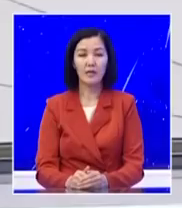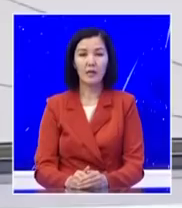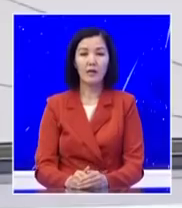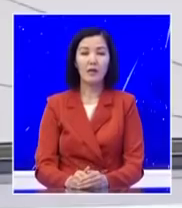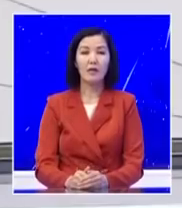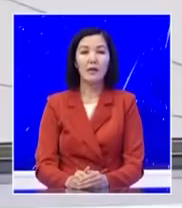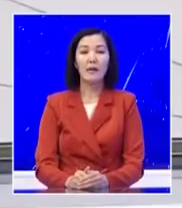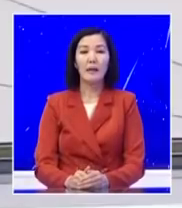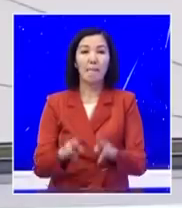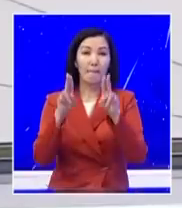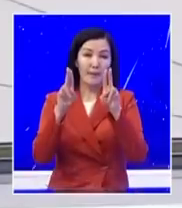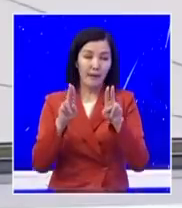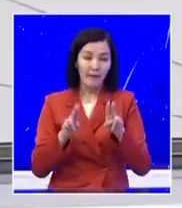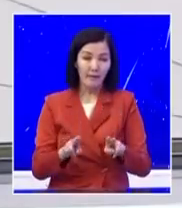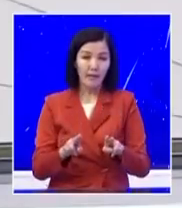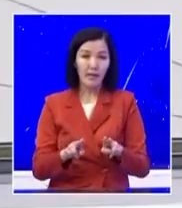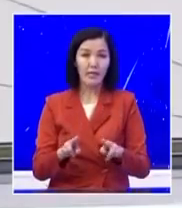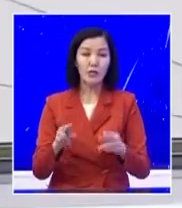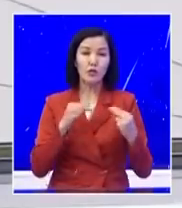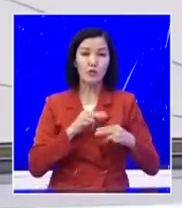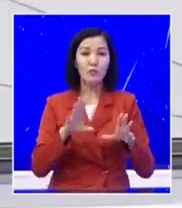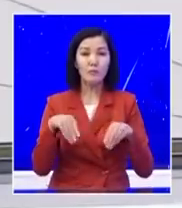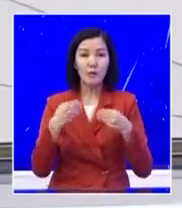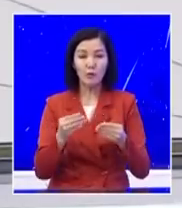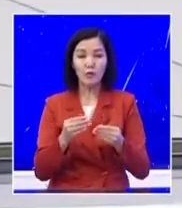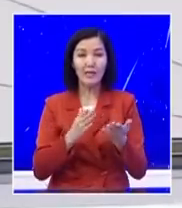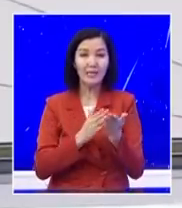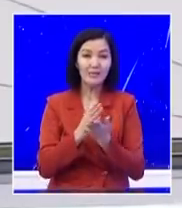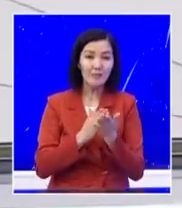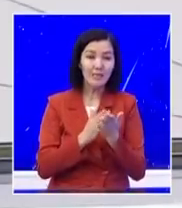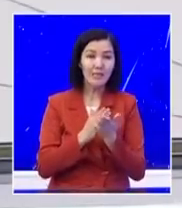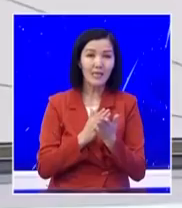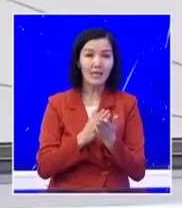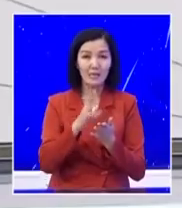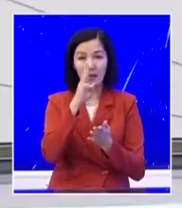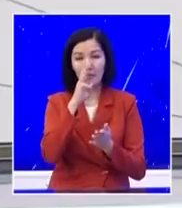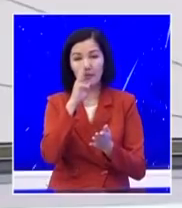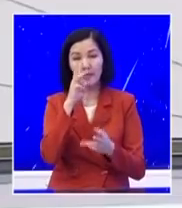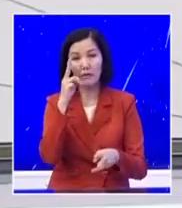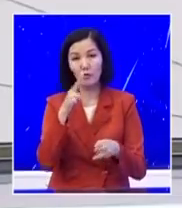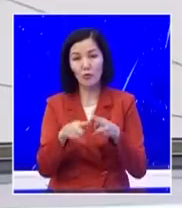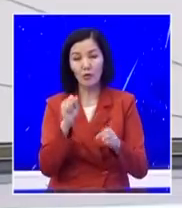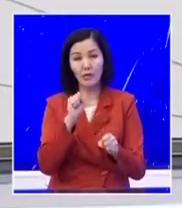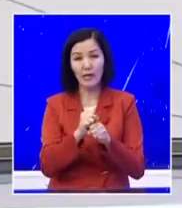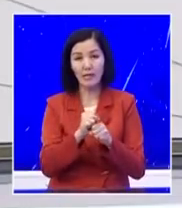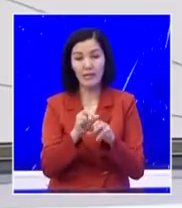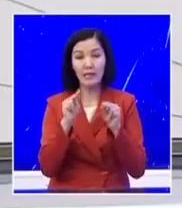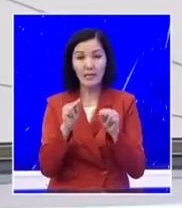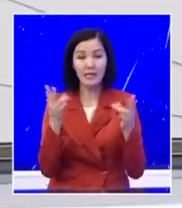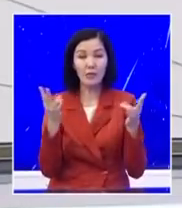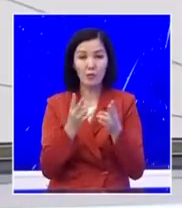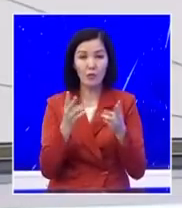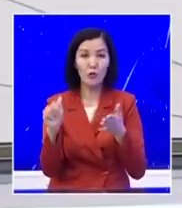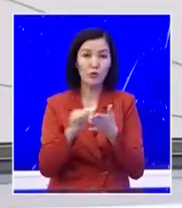Алгоритм мына мақсатта болды. Жұмыс берушілер қызметкерлерінің табыстан айырылғанын растай алуы керек болды. Ол